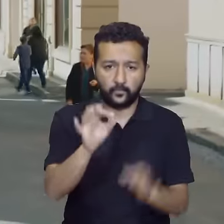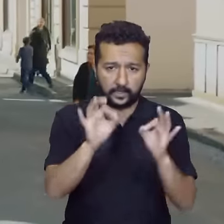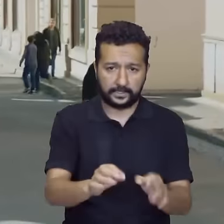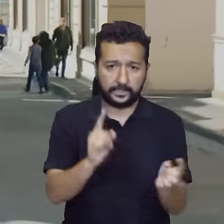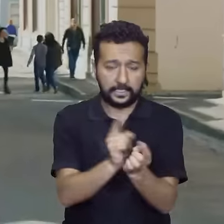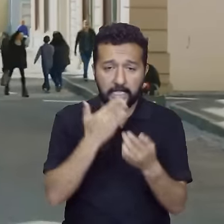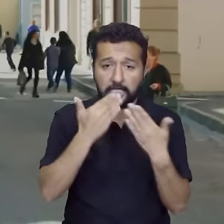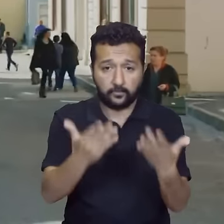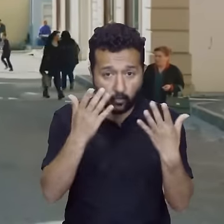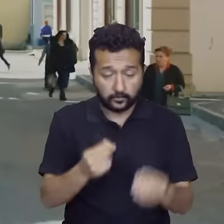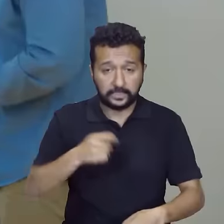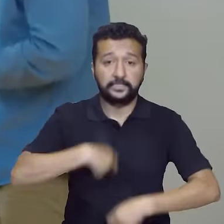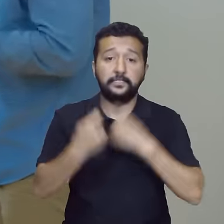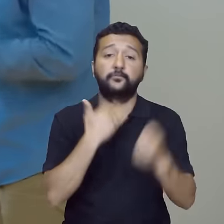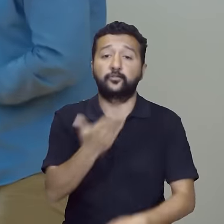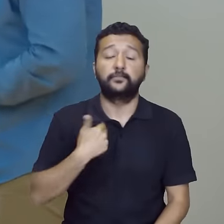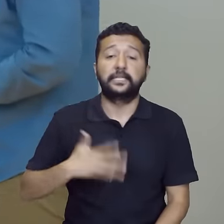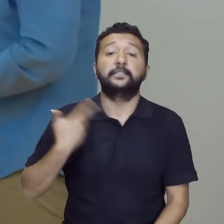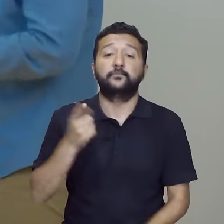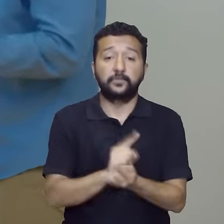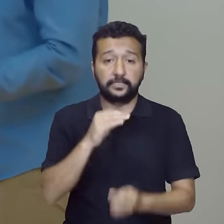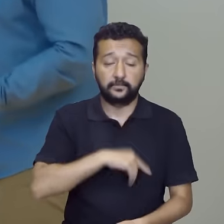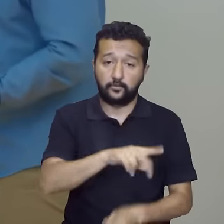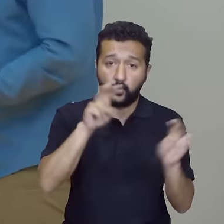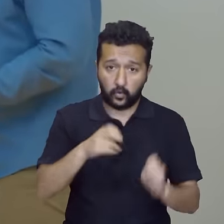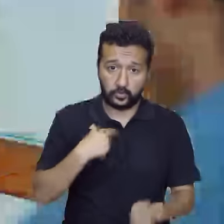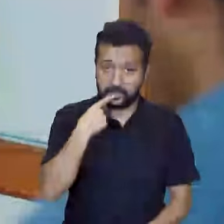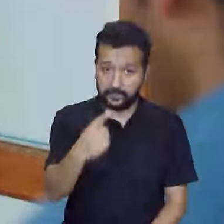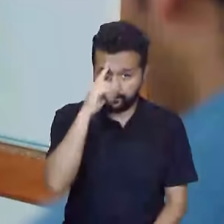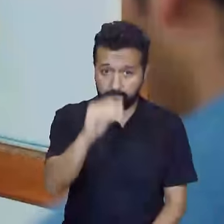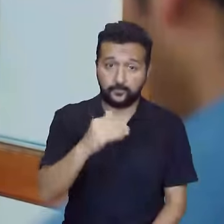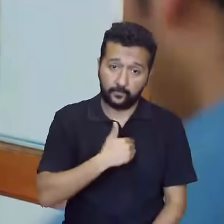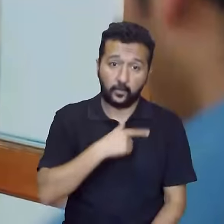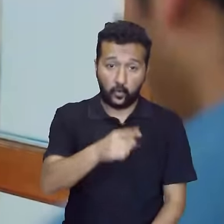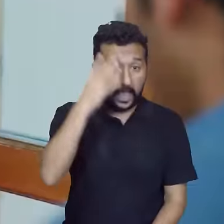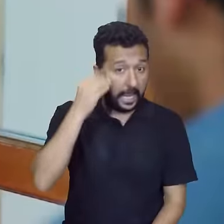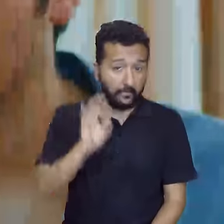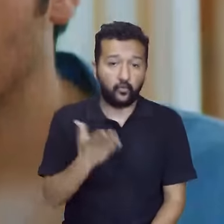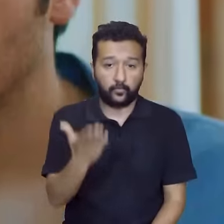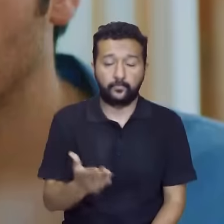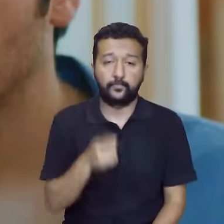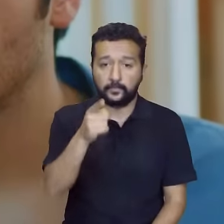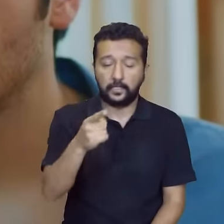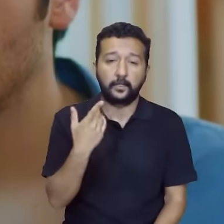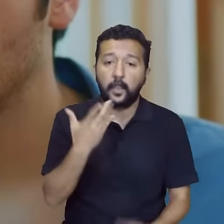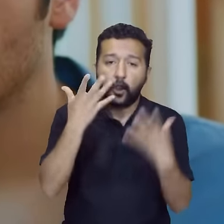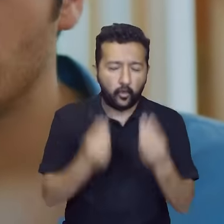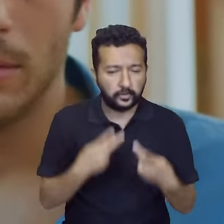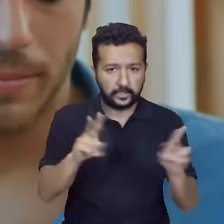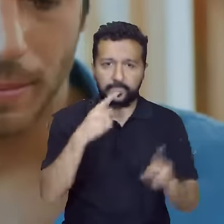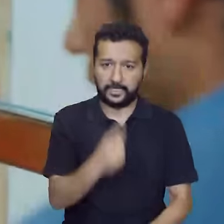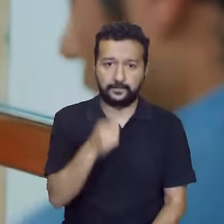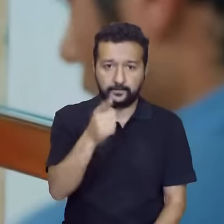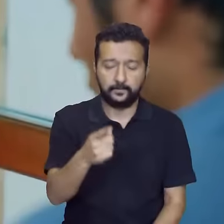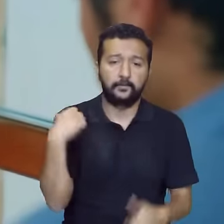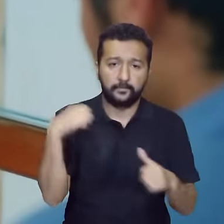haldeyken nasıl açılsaydı Mıtır? Saçmalama. Ben istemiyor muyum sanki? Bu konuyu ben açmadım mı zaten? Ben de onu anlamıyorum zaten. Ya sen ne olacaksa olsun demedin